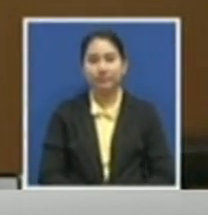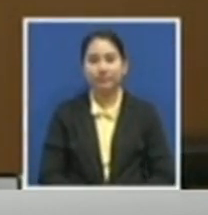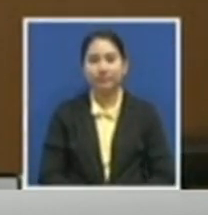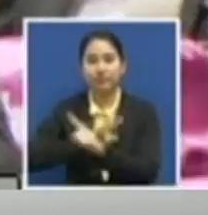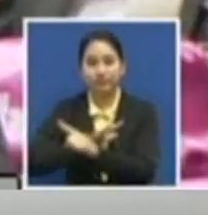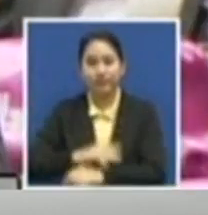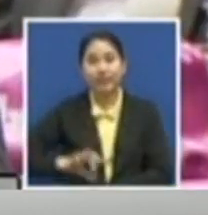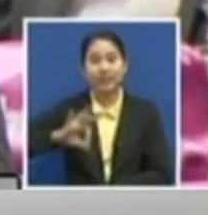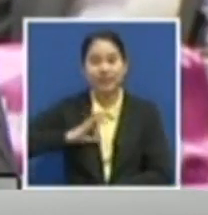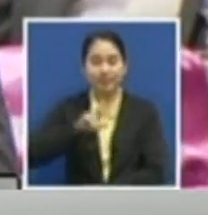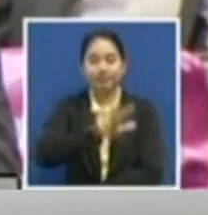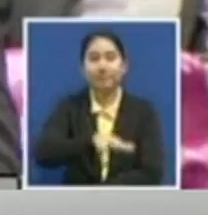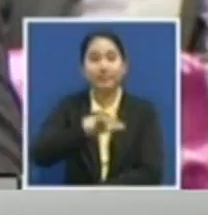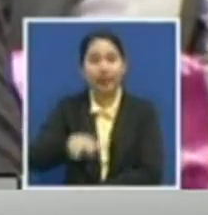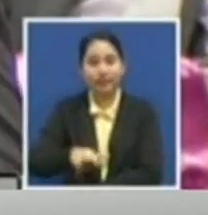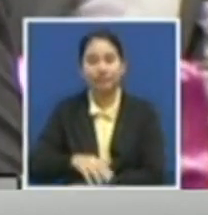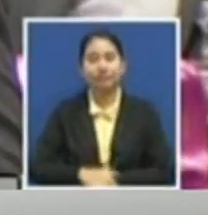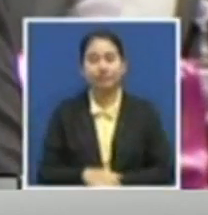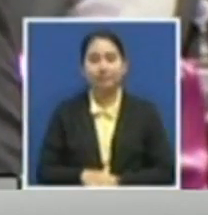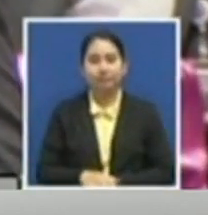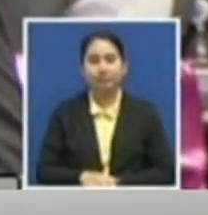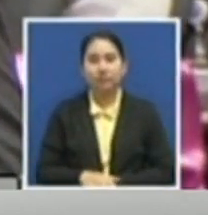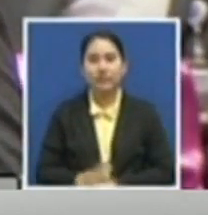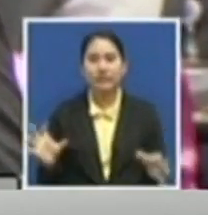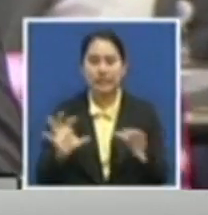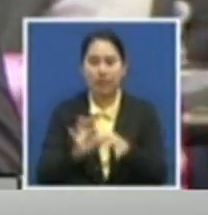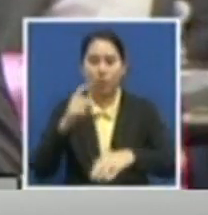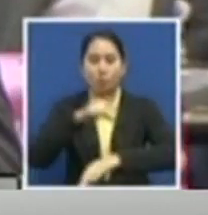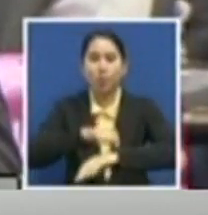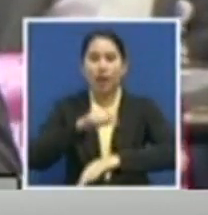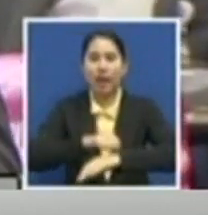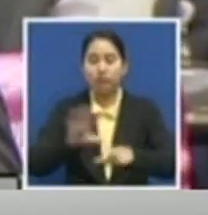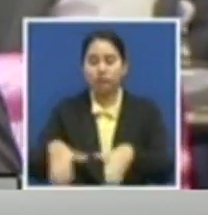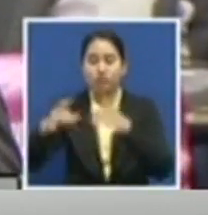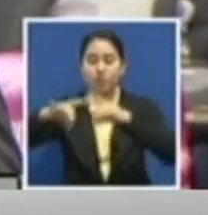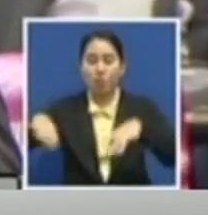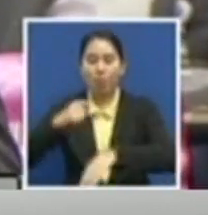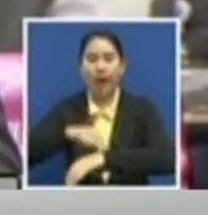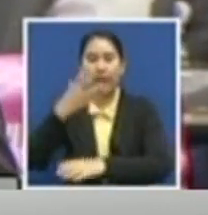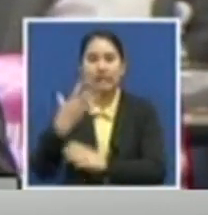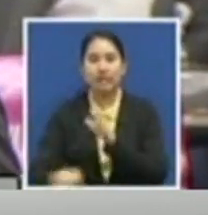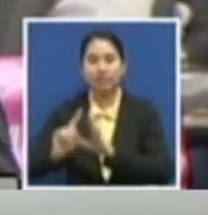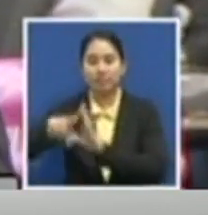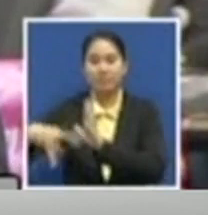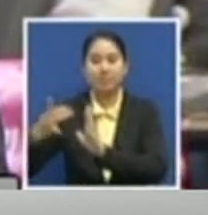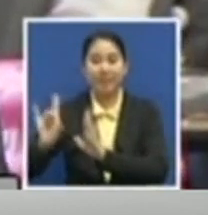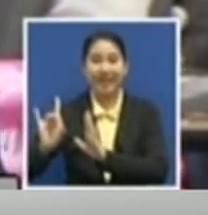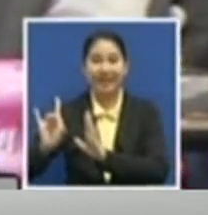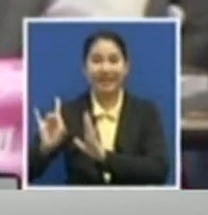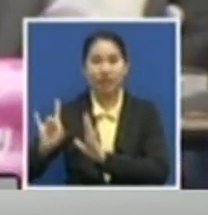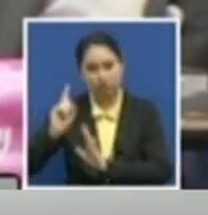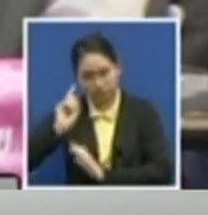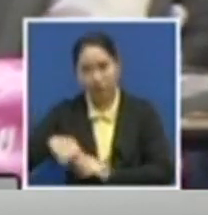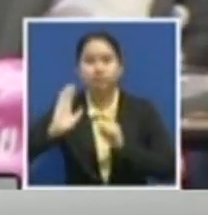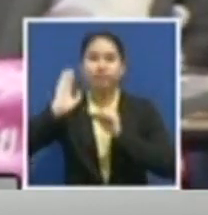อยู่ในมาตรา162ของรัฐธรรมนูญนะฮะก็คือว่า162เนี่ยเขาเขียน